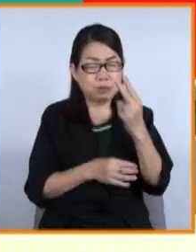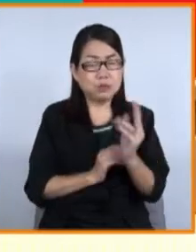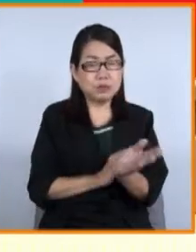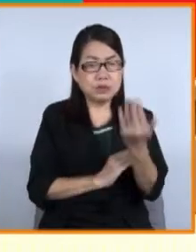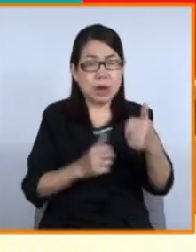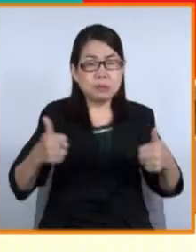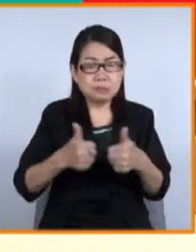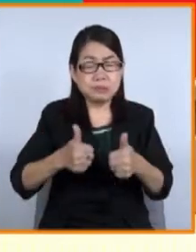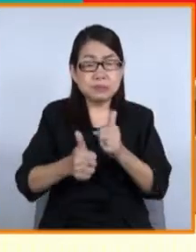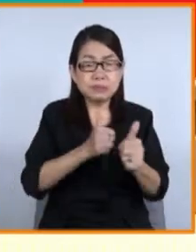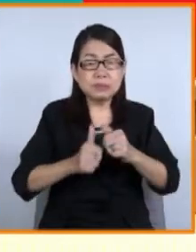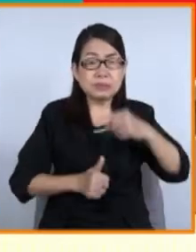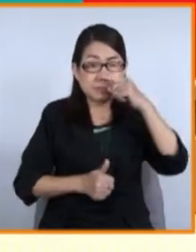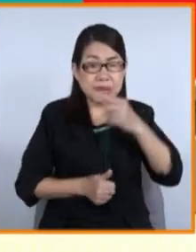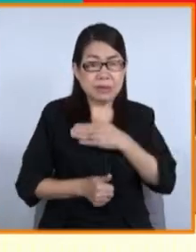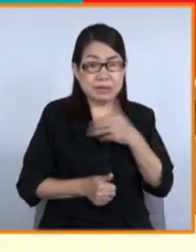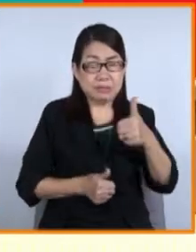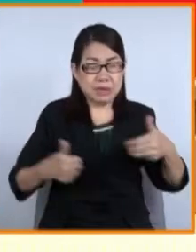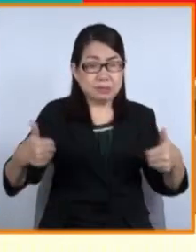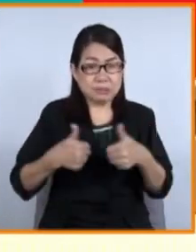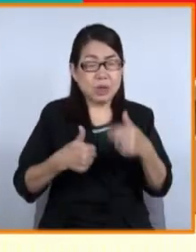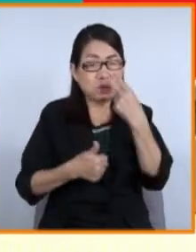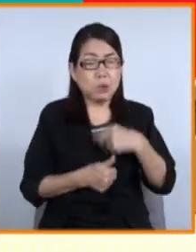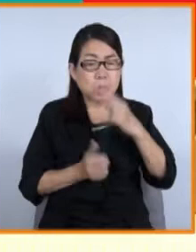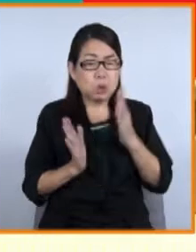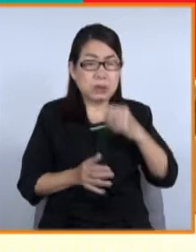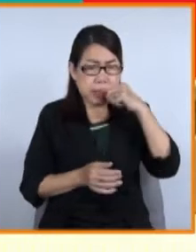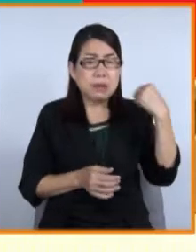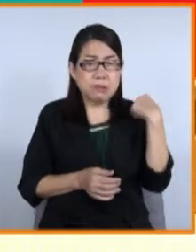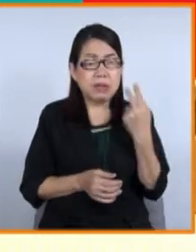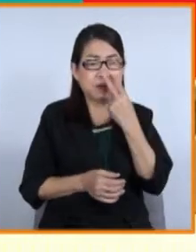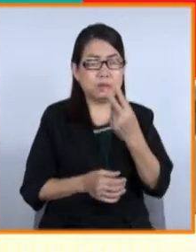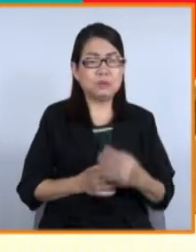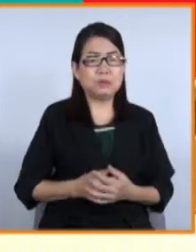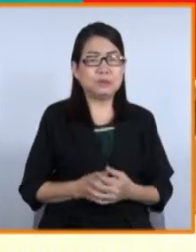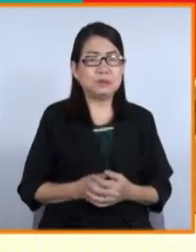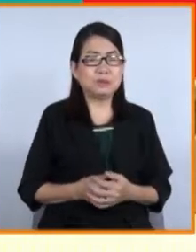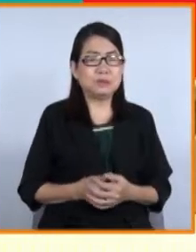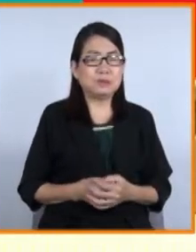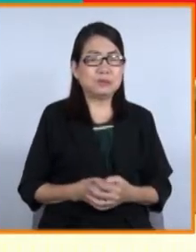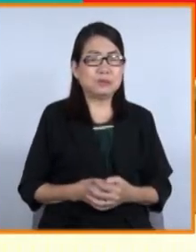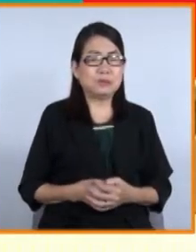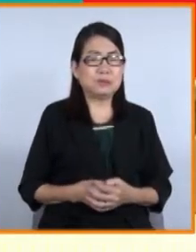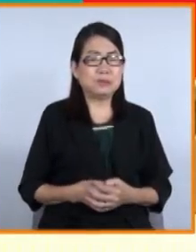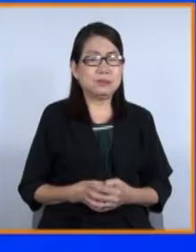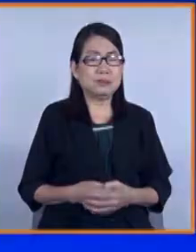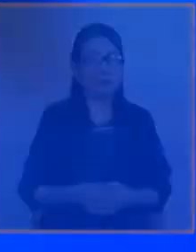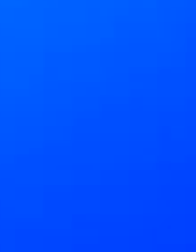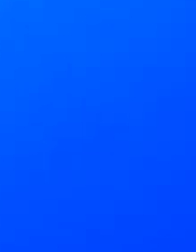ที่ผ่านมาไทยพบกับคิวบาครั้งนี้มีแฟนกีฬาชาวไทยไปเชียร์ด้วยนะครับติดตามพร้อมกันในช่วงนี้ Inside โคลอมเบียครับ